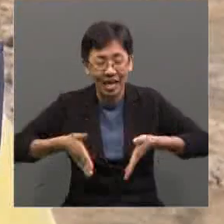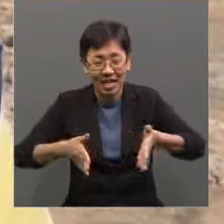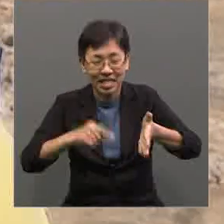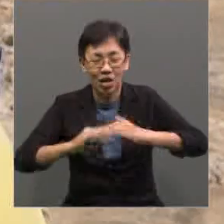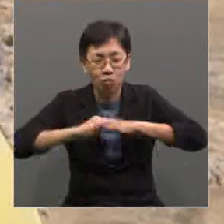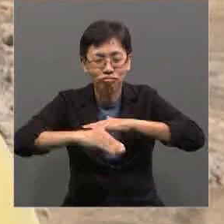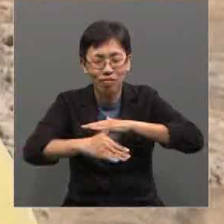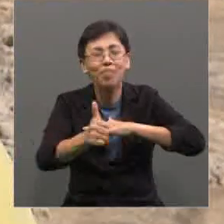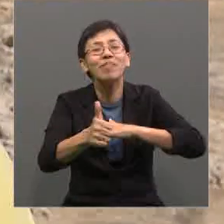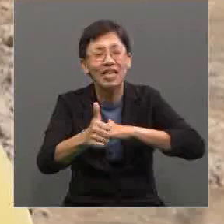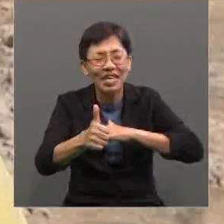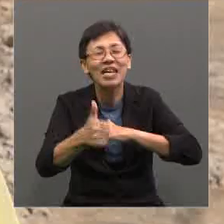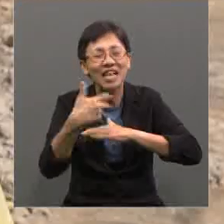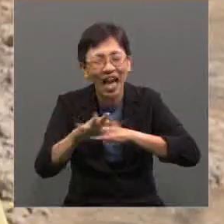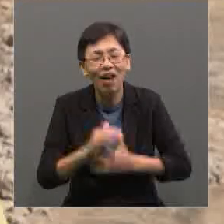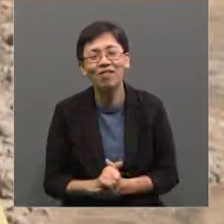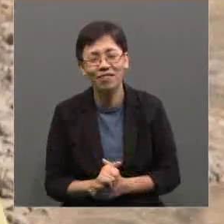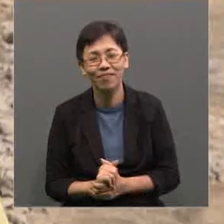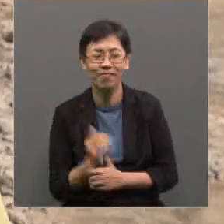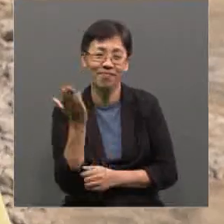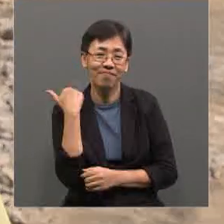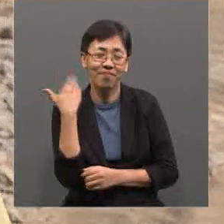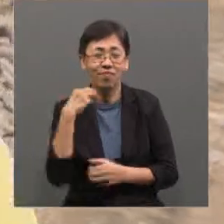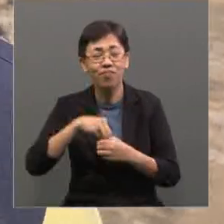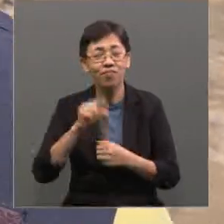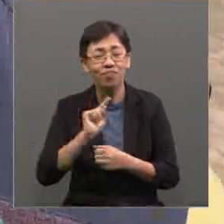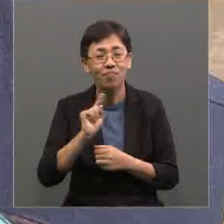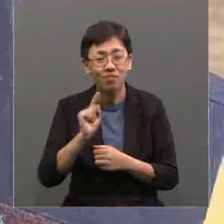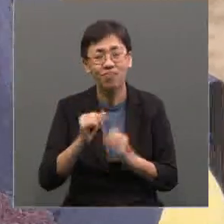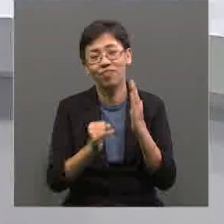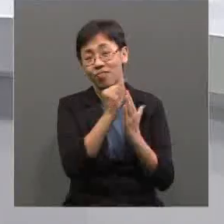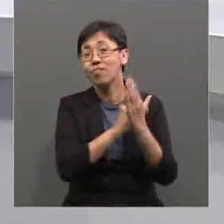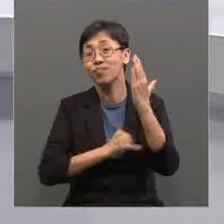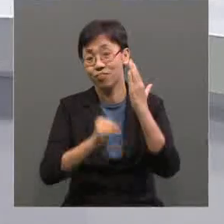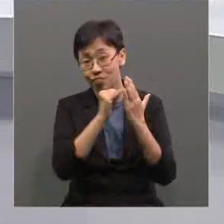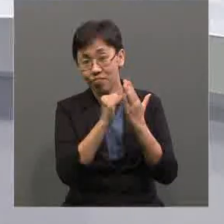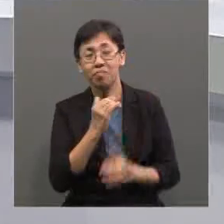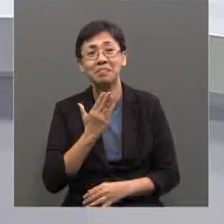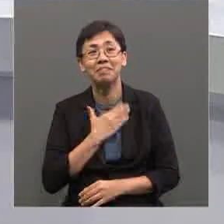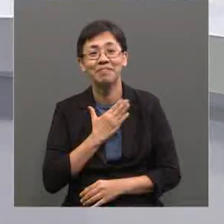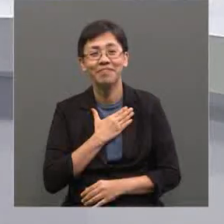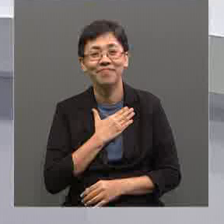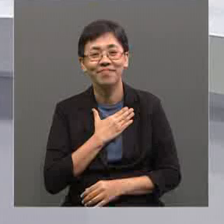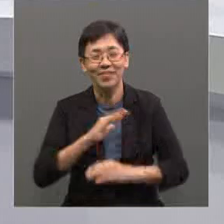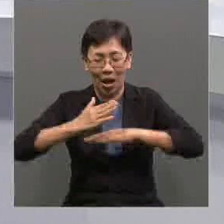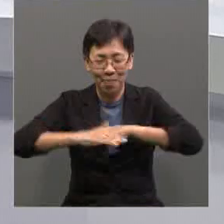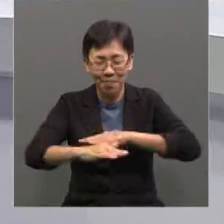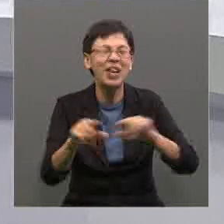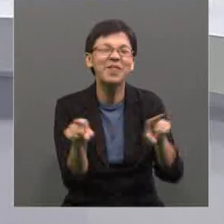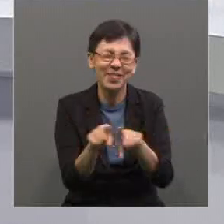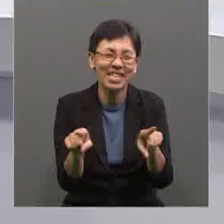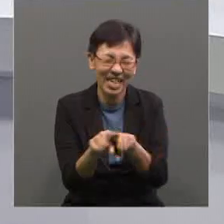คุณไม่เป็นหลุมเป็นบ่อเนี่ยดีกว่าถูกรางวัลที่1แล้วนะ โอ้ยสมัยก่อนดิฉันอยู่ต่างจังหวัดก็ เป็นหลุมเป็นบ่อพ